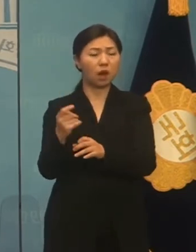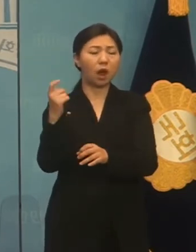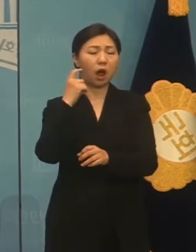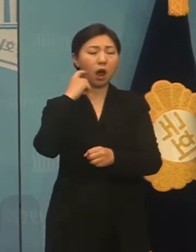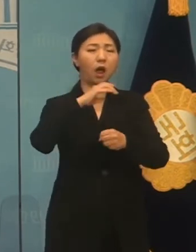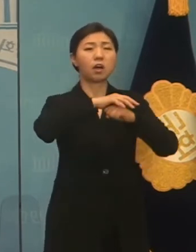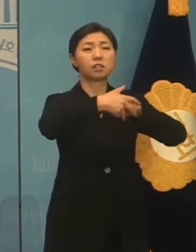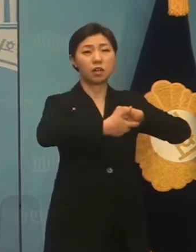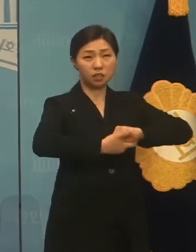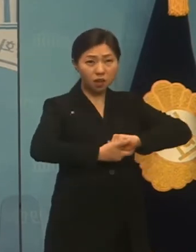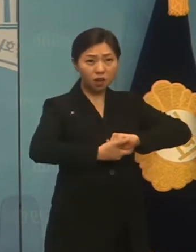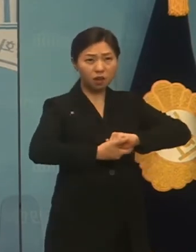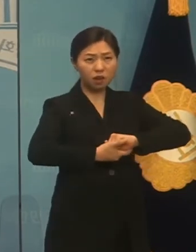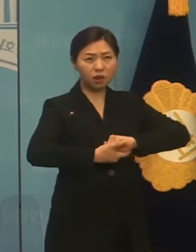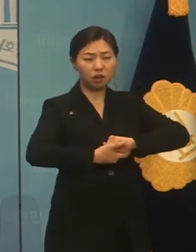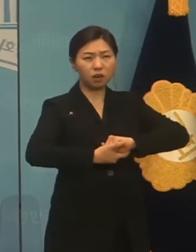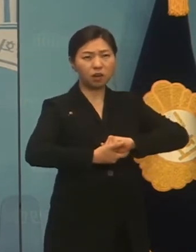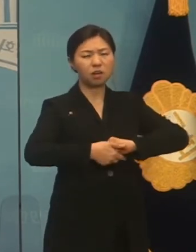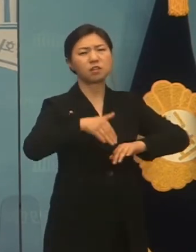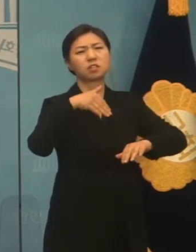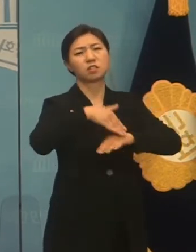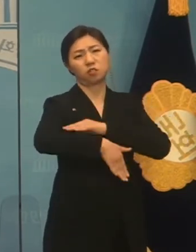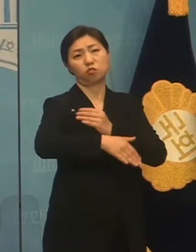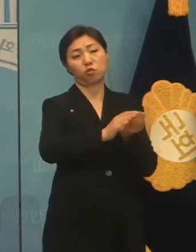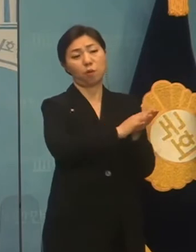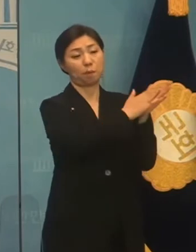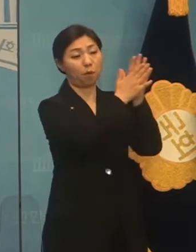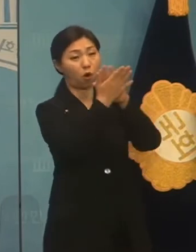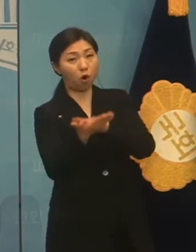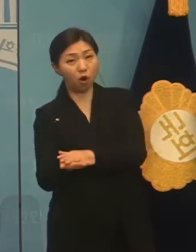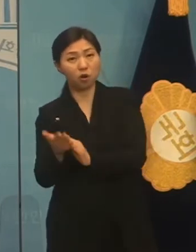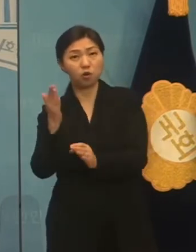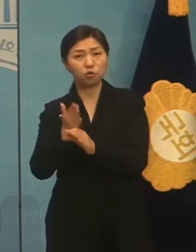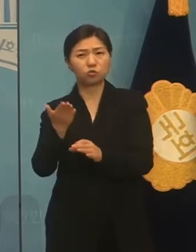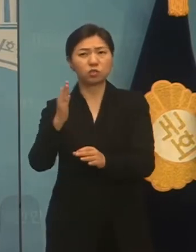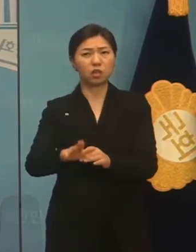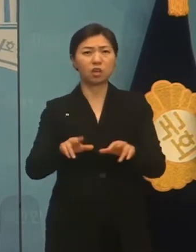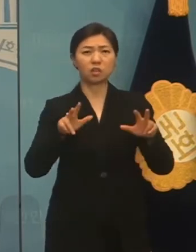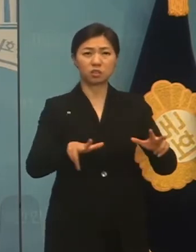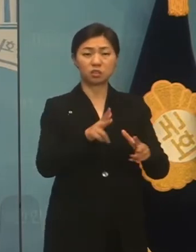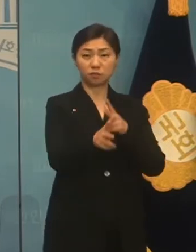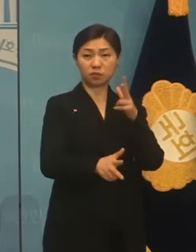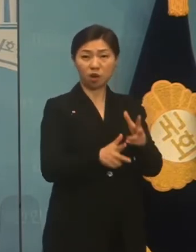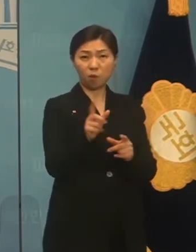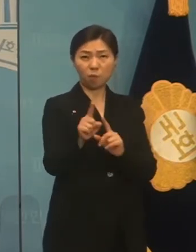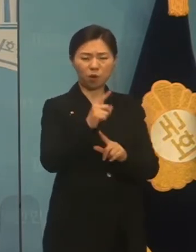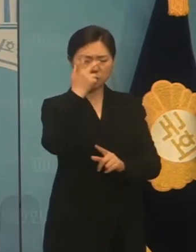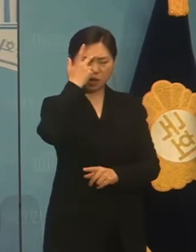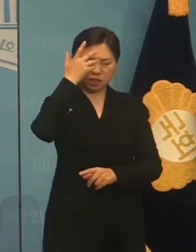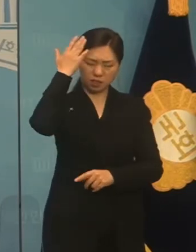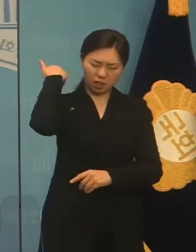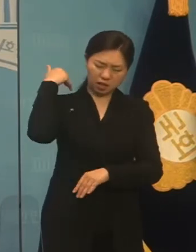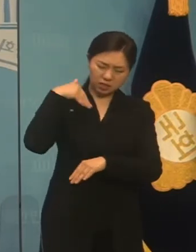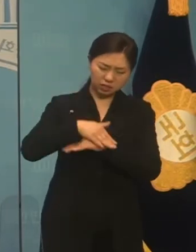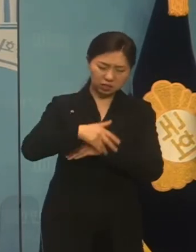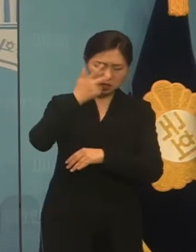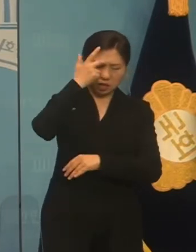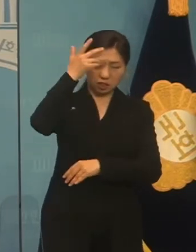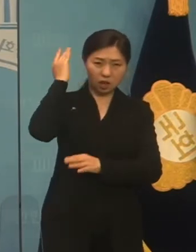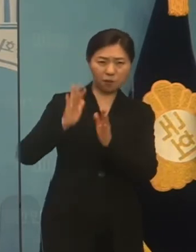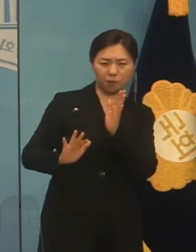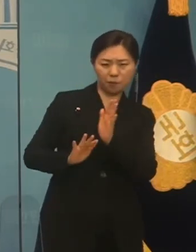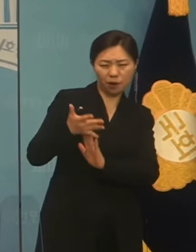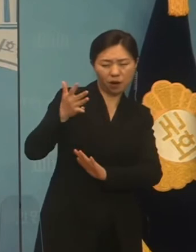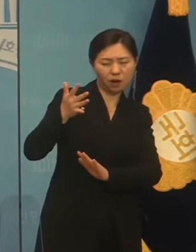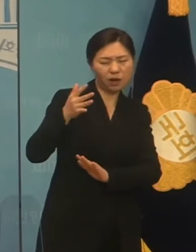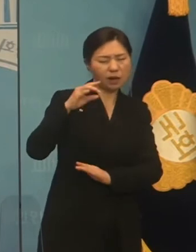가상세계화로 나아가고 있는데 우리나라는 아직도 상당 부분 과거에 안주하고 과거에 빛나는 법적과